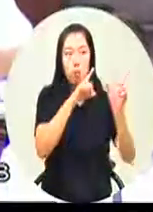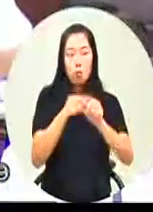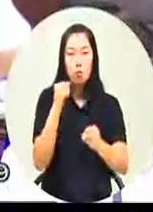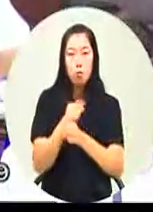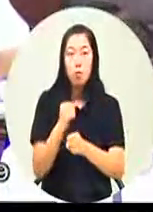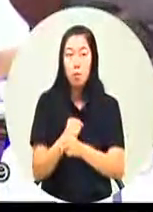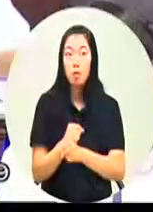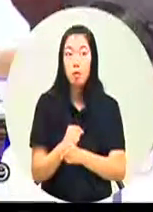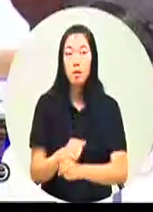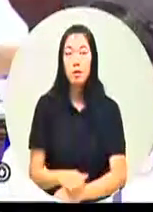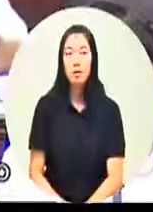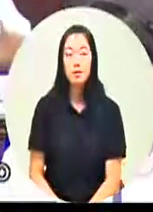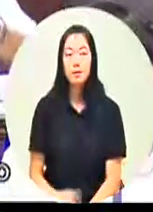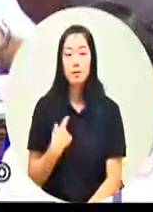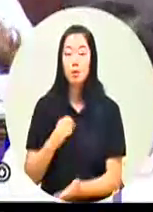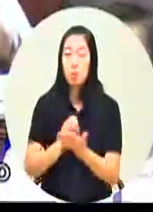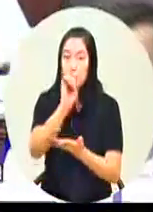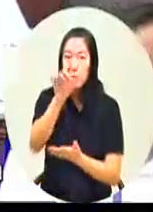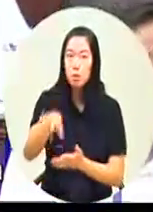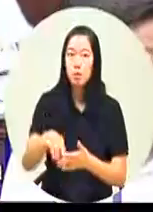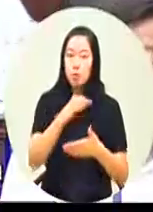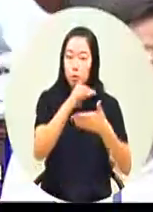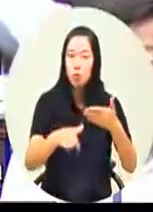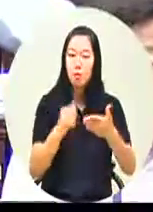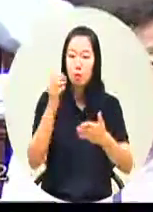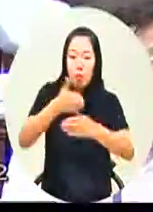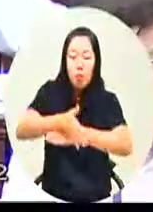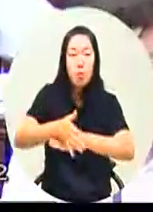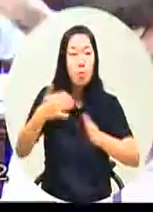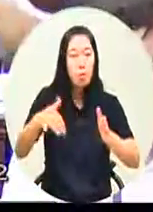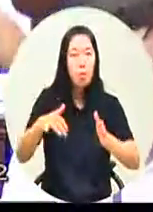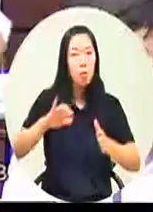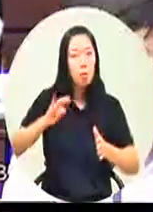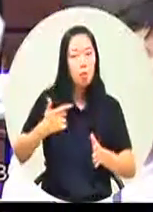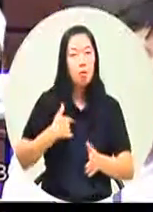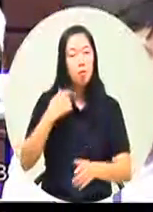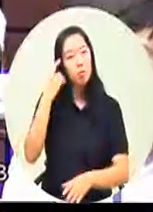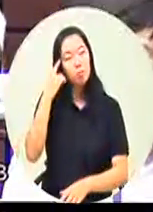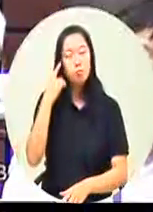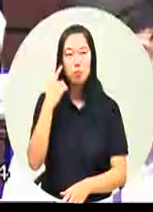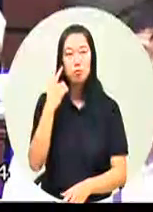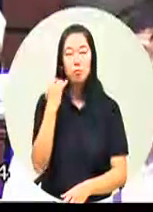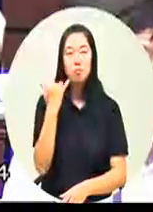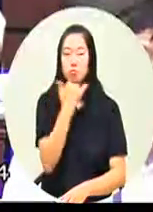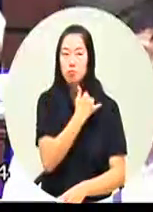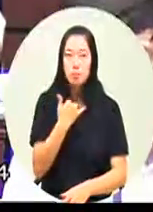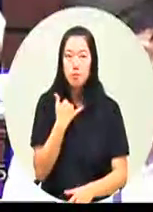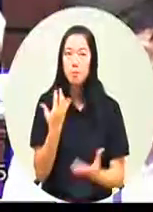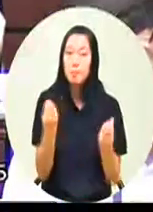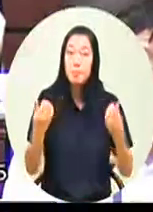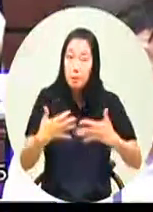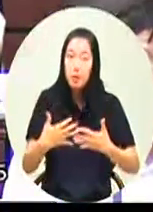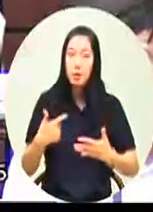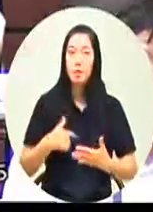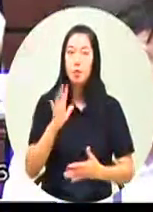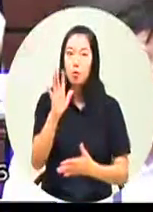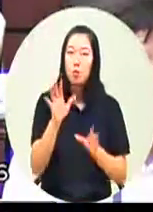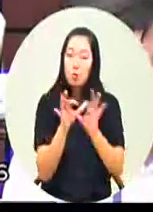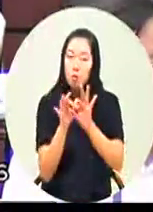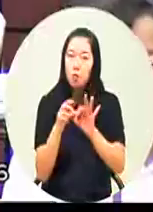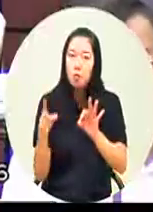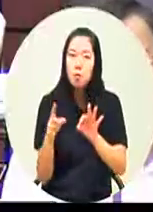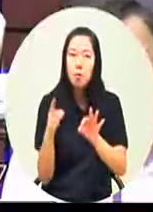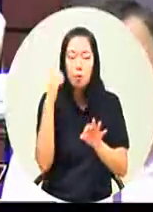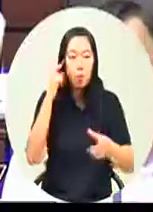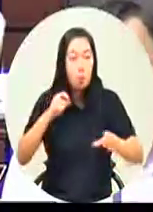定。那但是我跟议员报告，在法虽然还没通过，但是我们也预知它应该是没有问题，所以我们现在相关的筹备工作有都在进